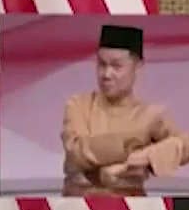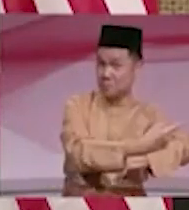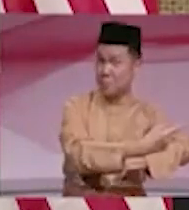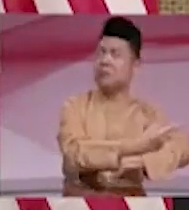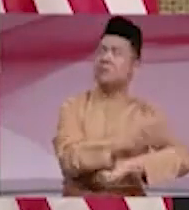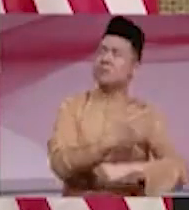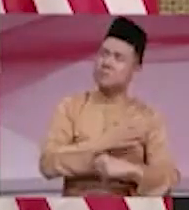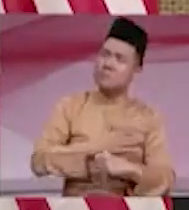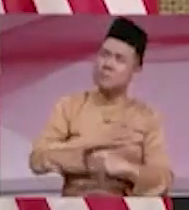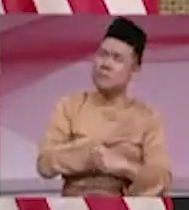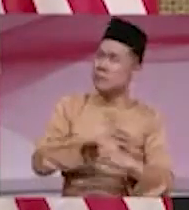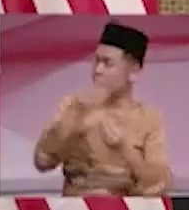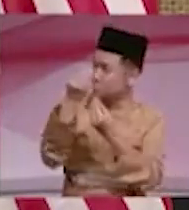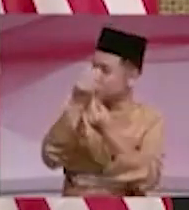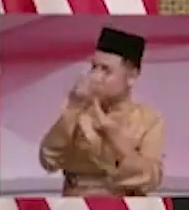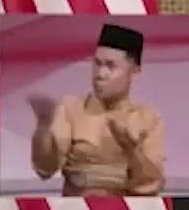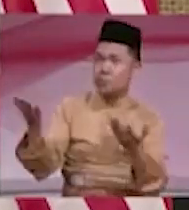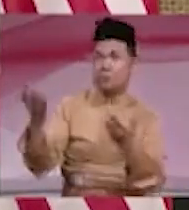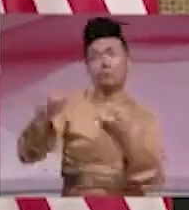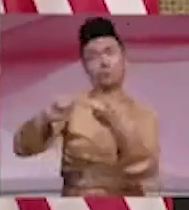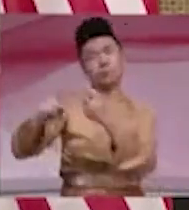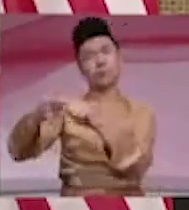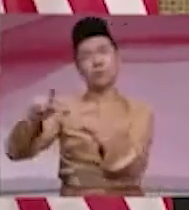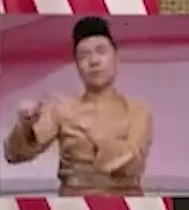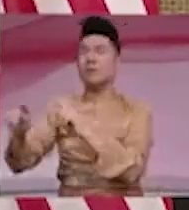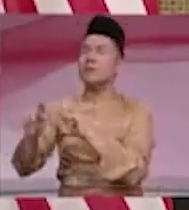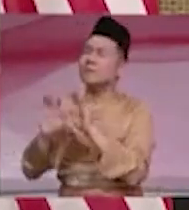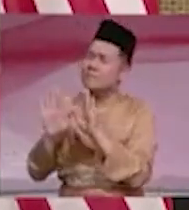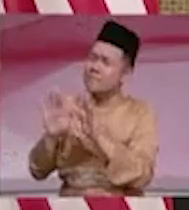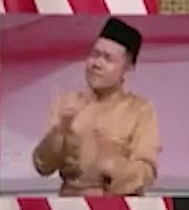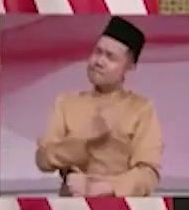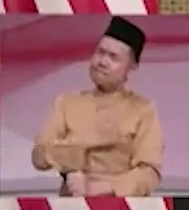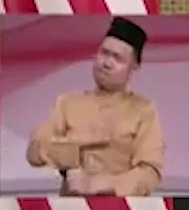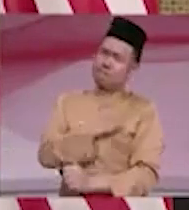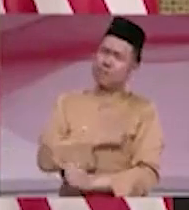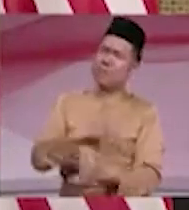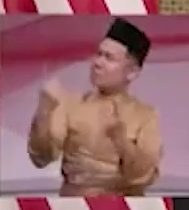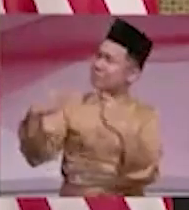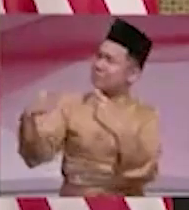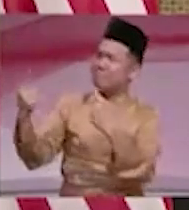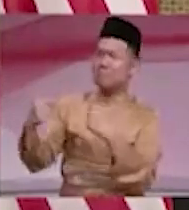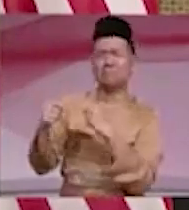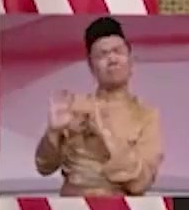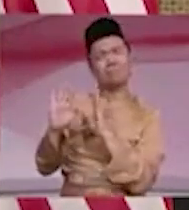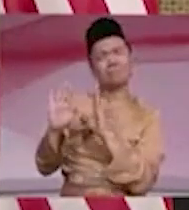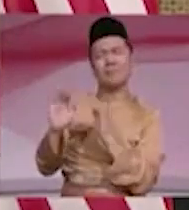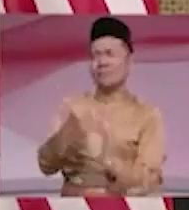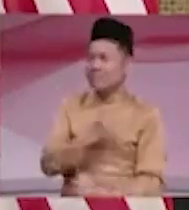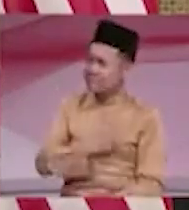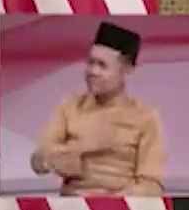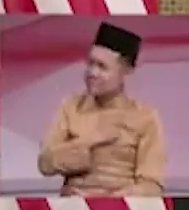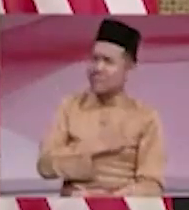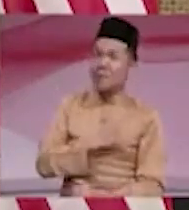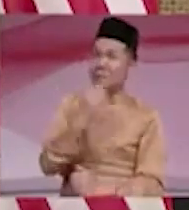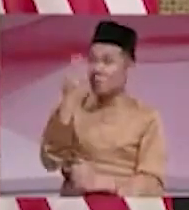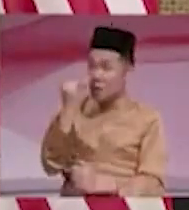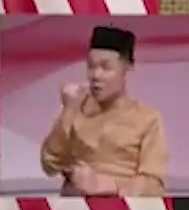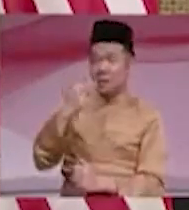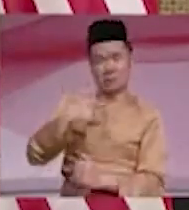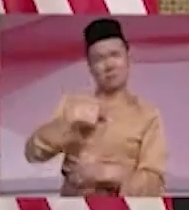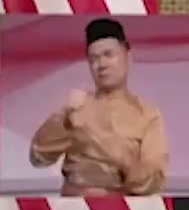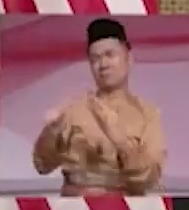saudara Jiran tetangga dan sahabat anda jangan datang ziarah ini bahaya Hai